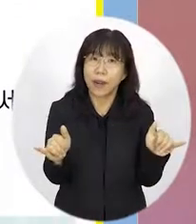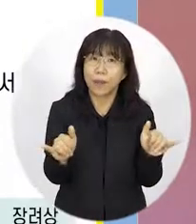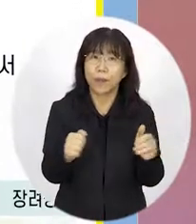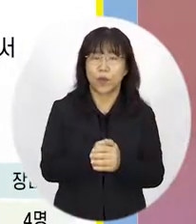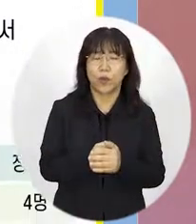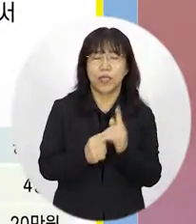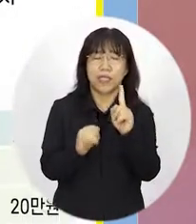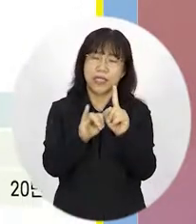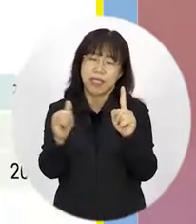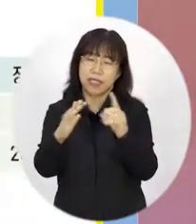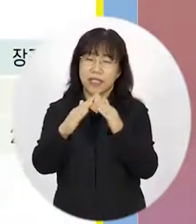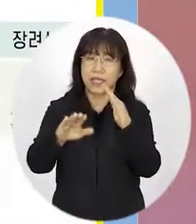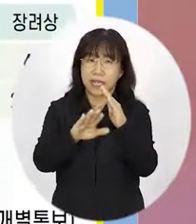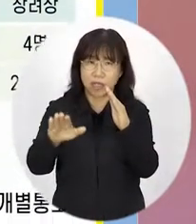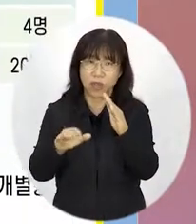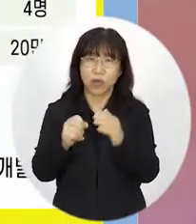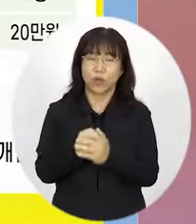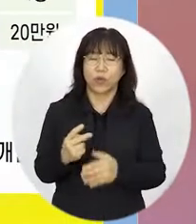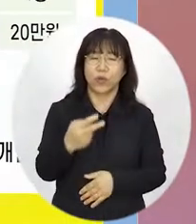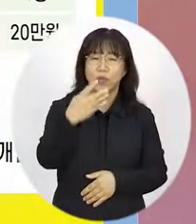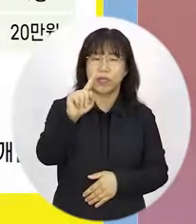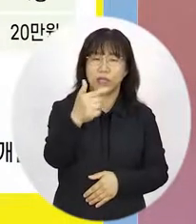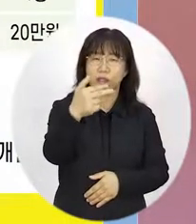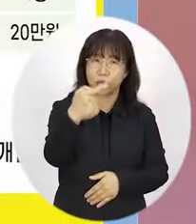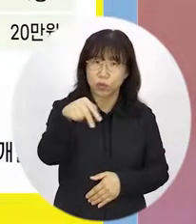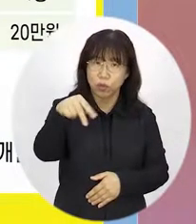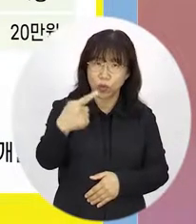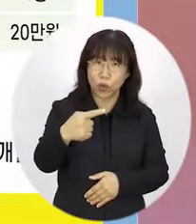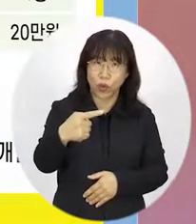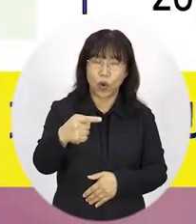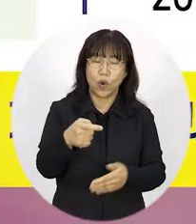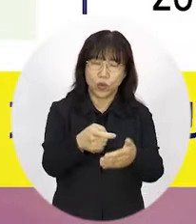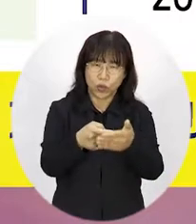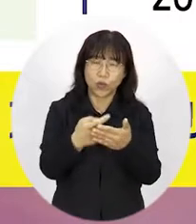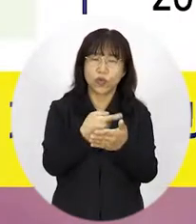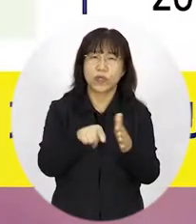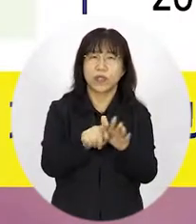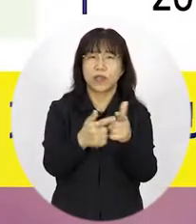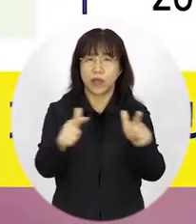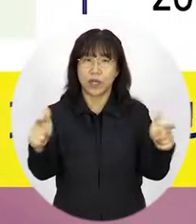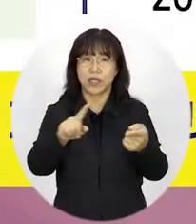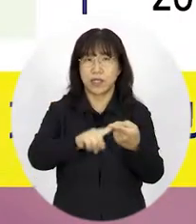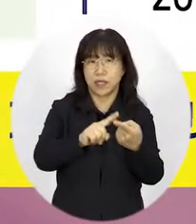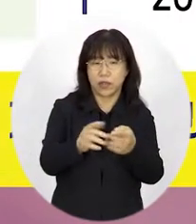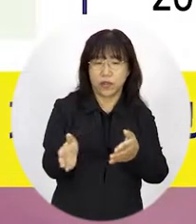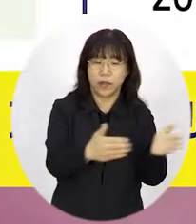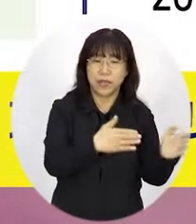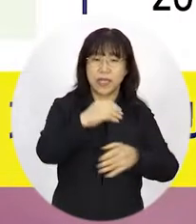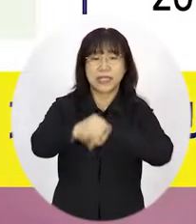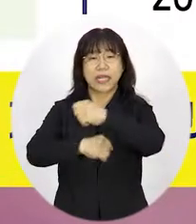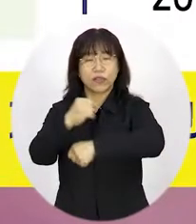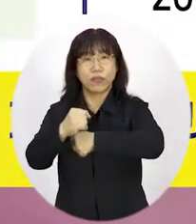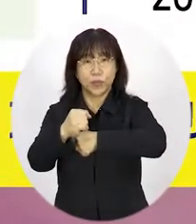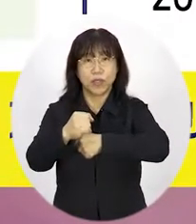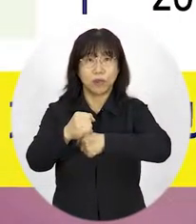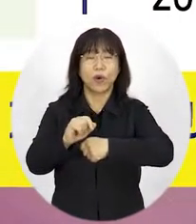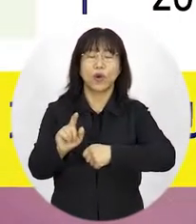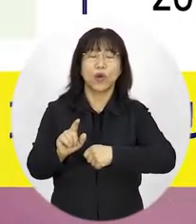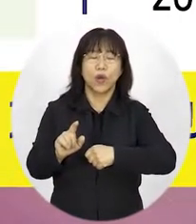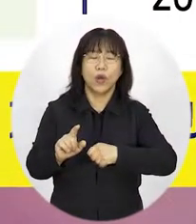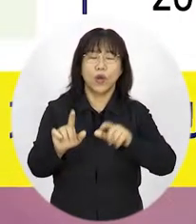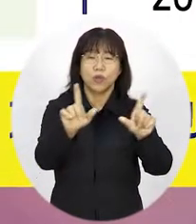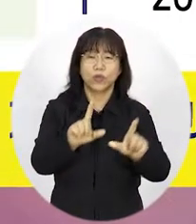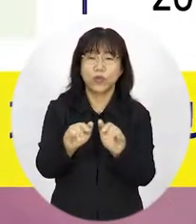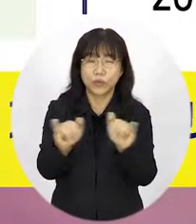1인가구 안전 및 돌봄 강화 탄소중립 시연 아이디어 등 4가지 주제 입니다 자유주제 는 구민 생활